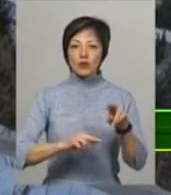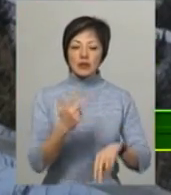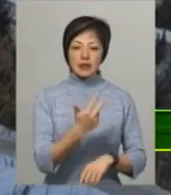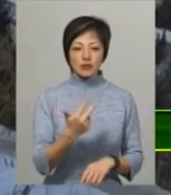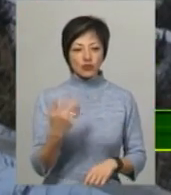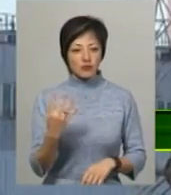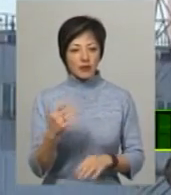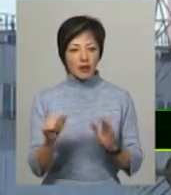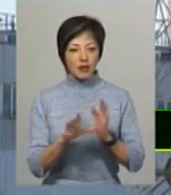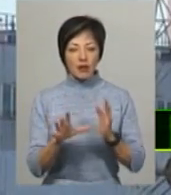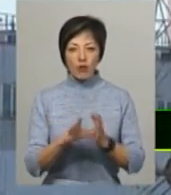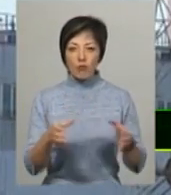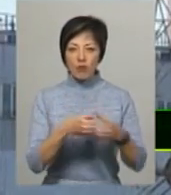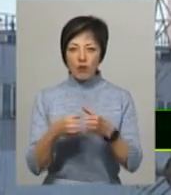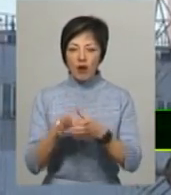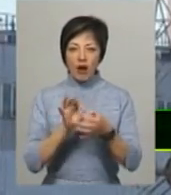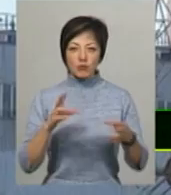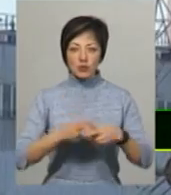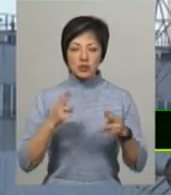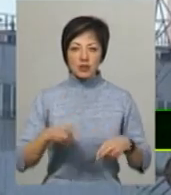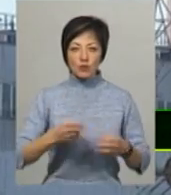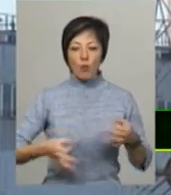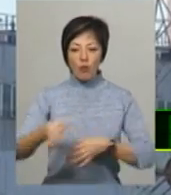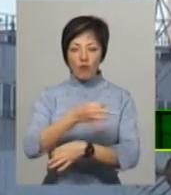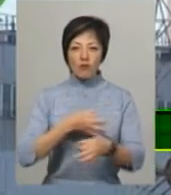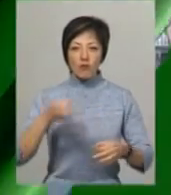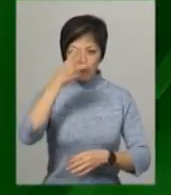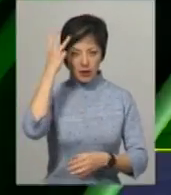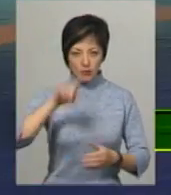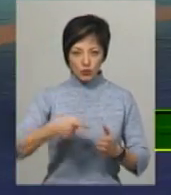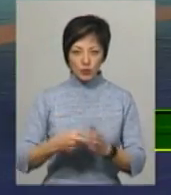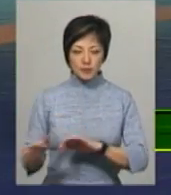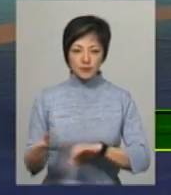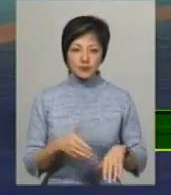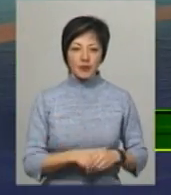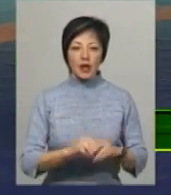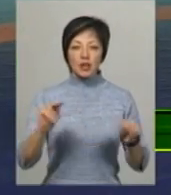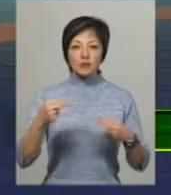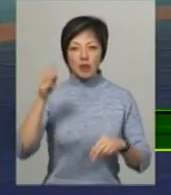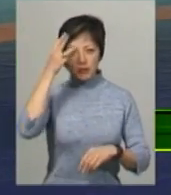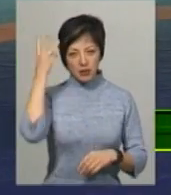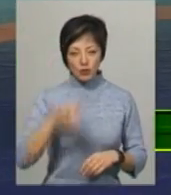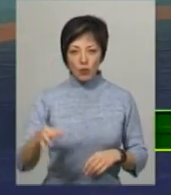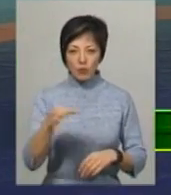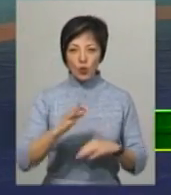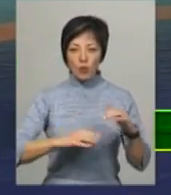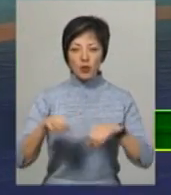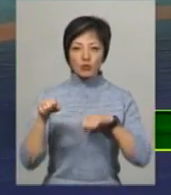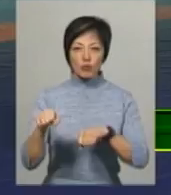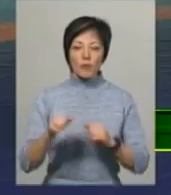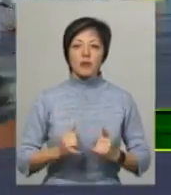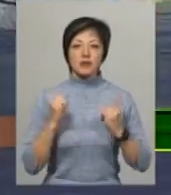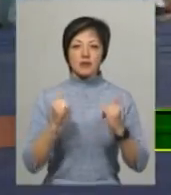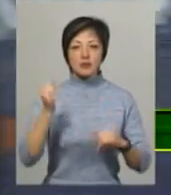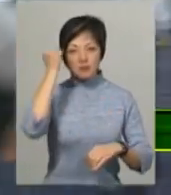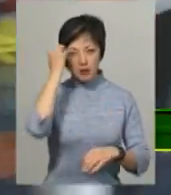четвертого енергоблоків атомної станції в Нетішині сьогодні обговорювали в обласному центрі. Чемпіонат Хмельницької області з рукопашного бою,